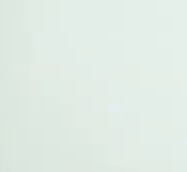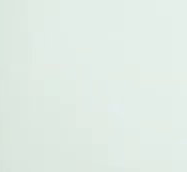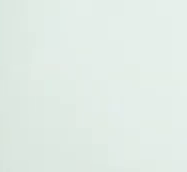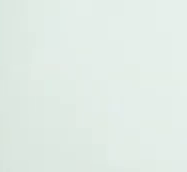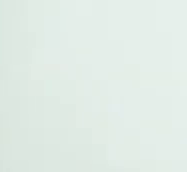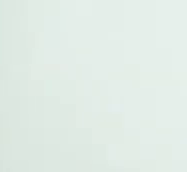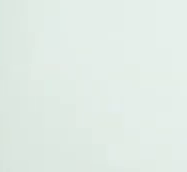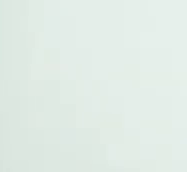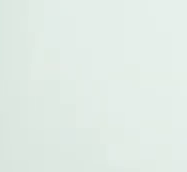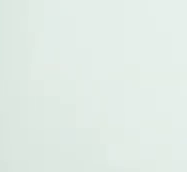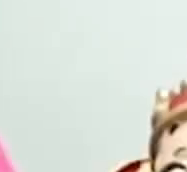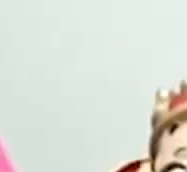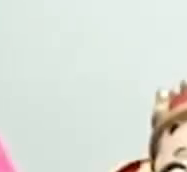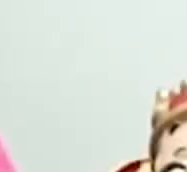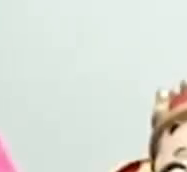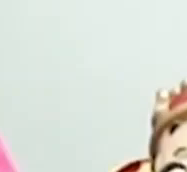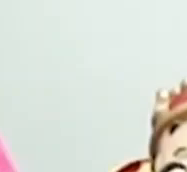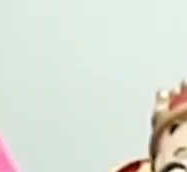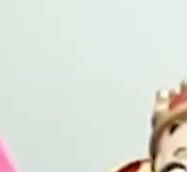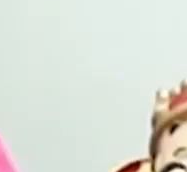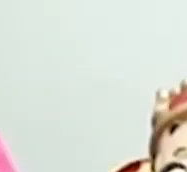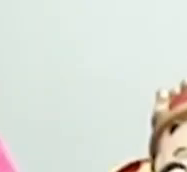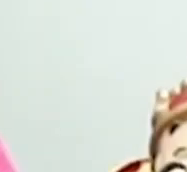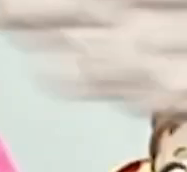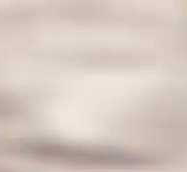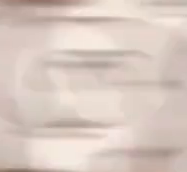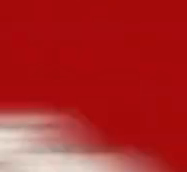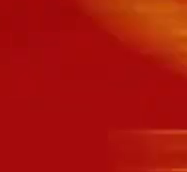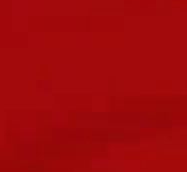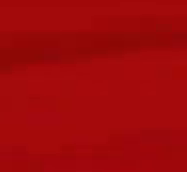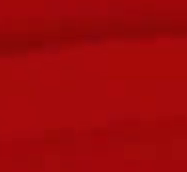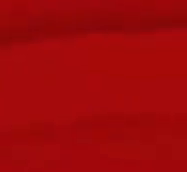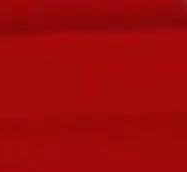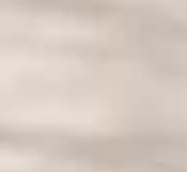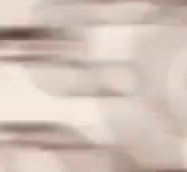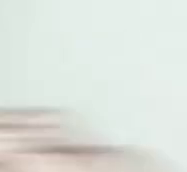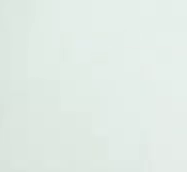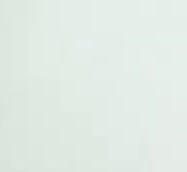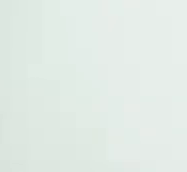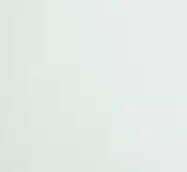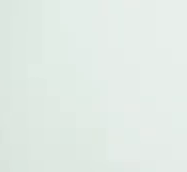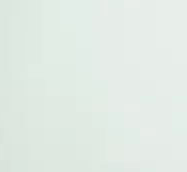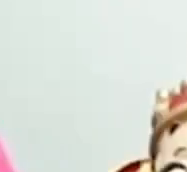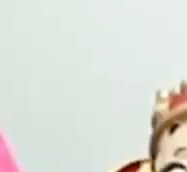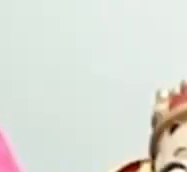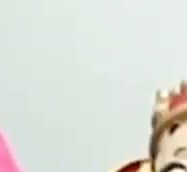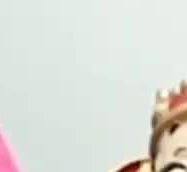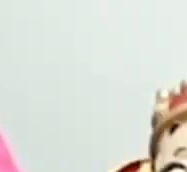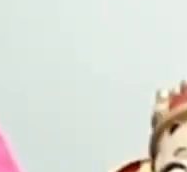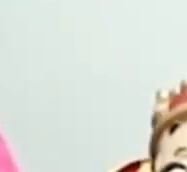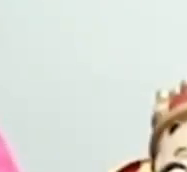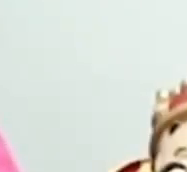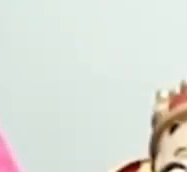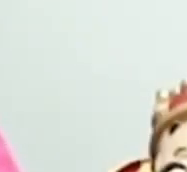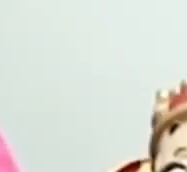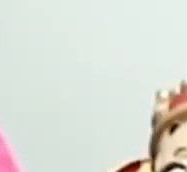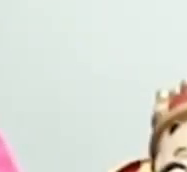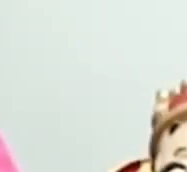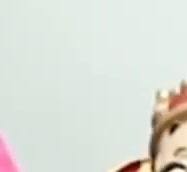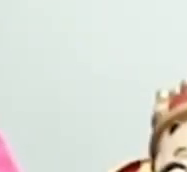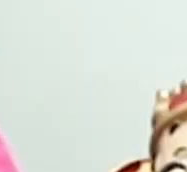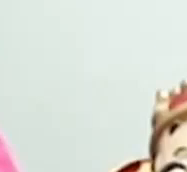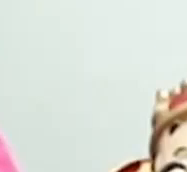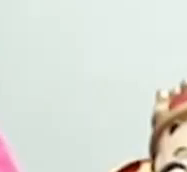paniniwala at belief ng mga katrabaho. Brown at 3 ang swerte kay Year of the Dog. At sa Year of the Pig naman, make sure na iplano maigi